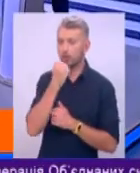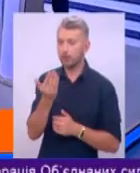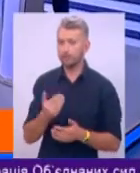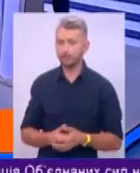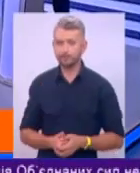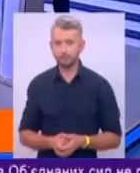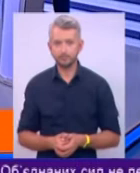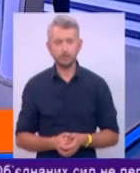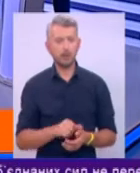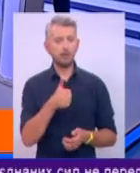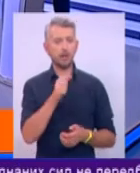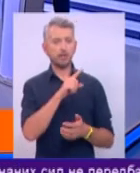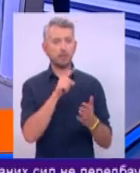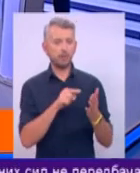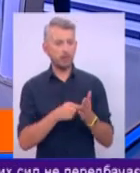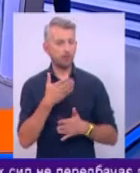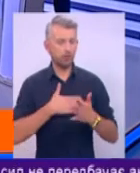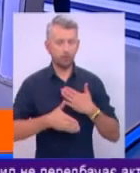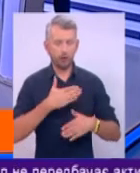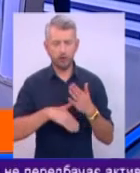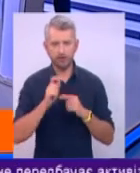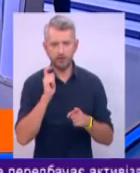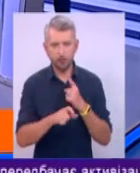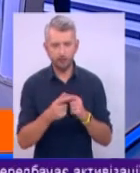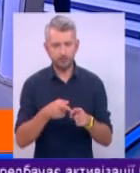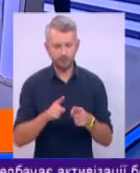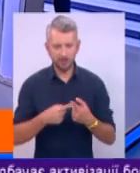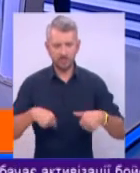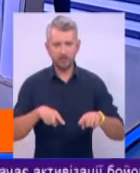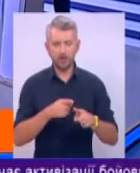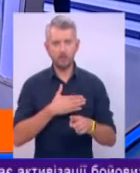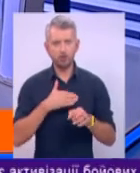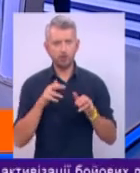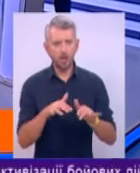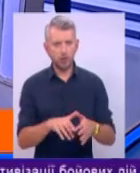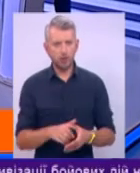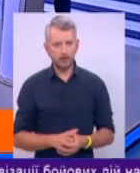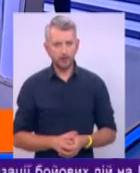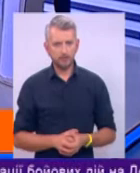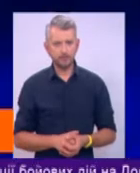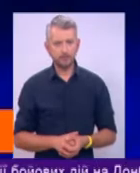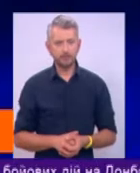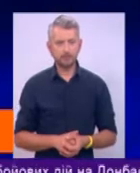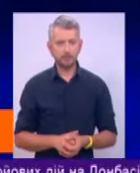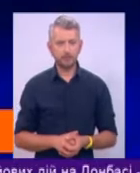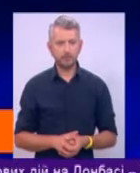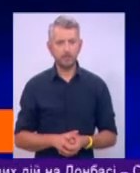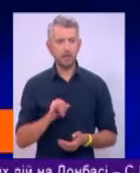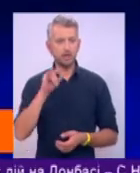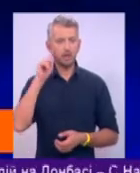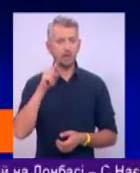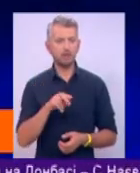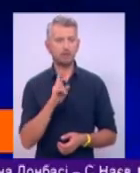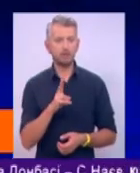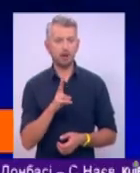Сергію. Перше питання з задоволенням відповім. Це якраз сфера нашої діяльності. І, знаєте, як